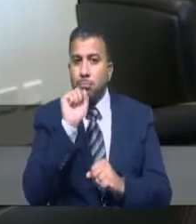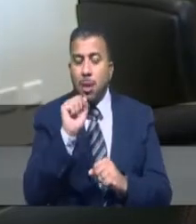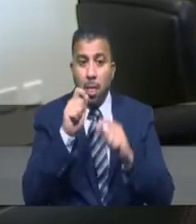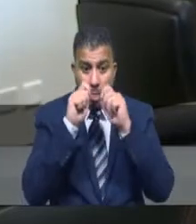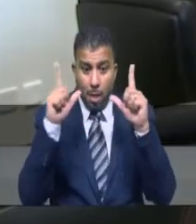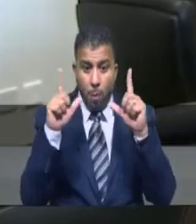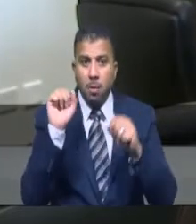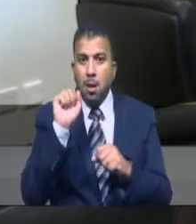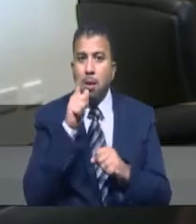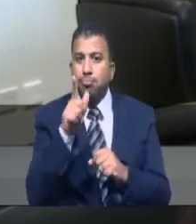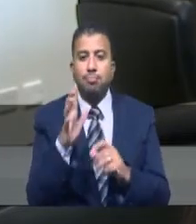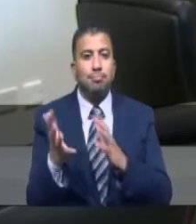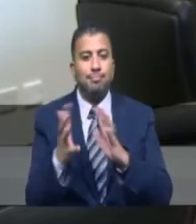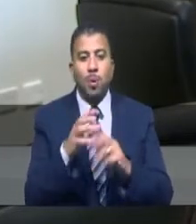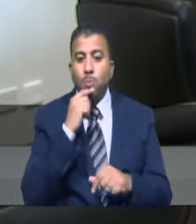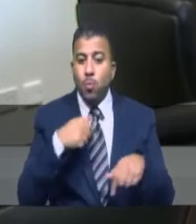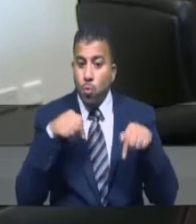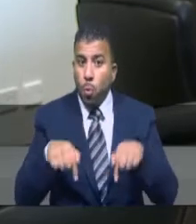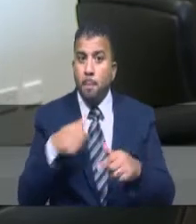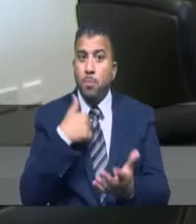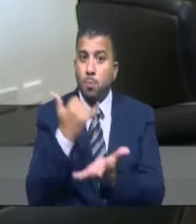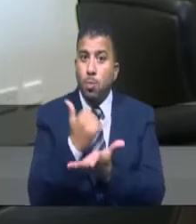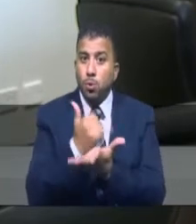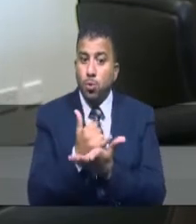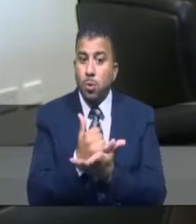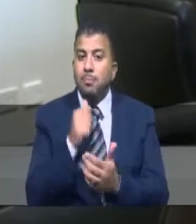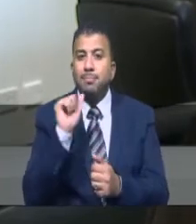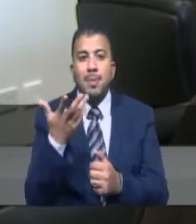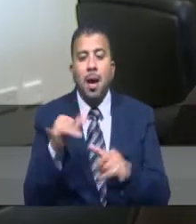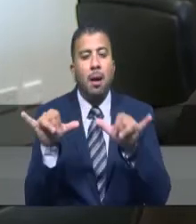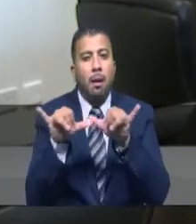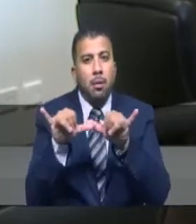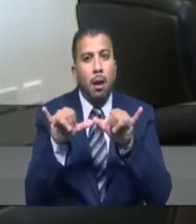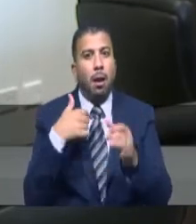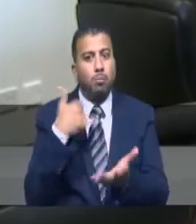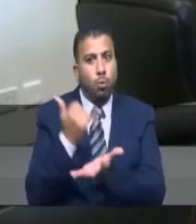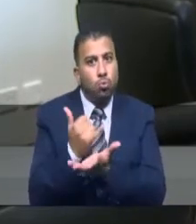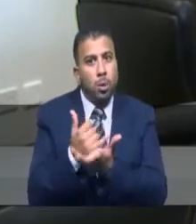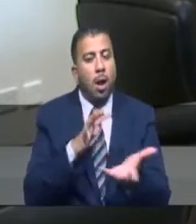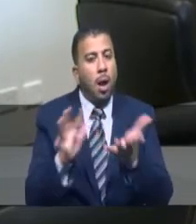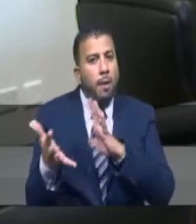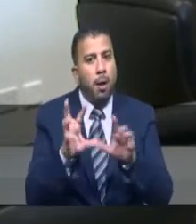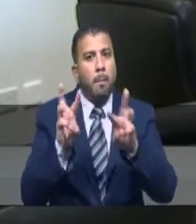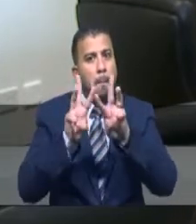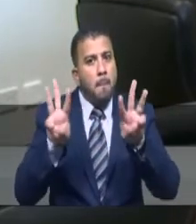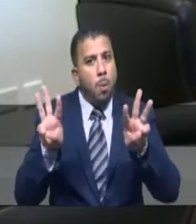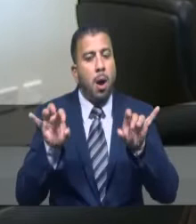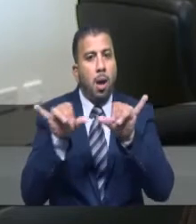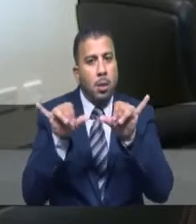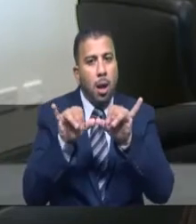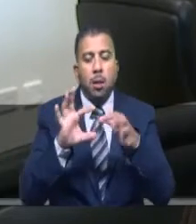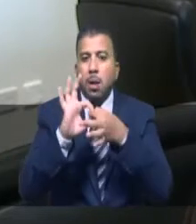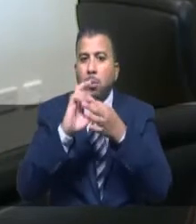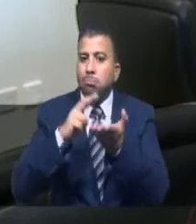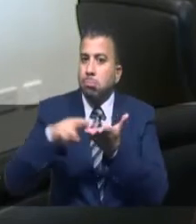توعوي وإرشادي للجمهور. اليوم احنا كمسؤولين علاقات عامة واتصال حكومي، شو الأشياء اللي المفروض تشد ببلشت أو اللي احنا نحطها في قنوات